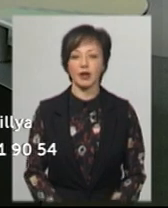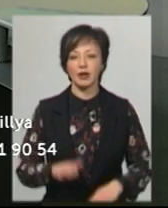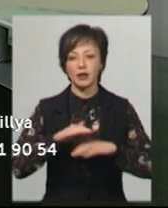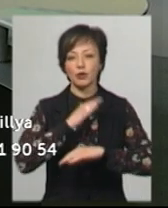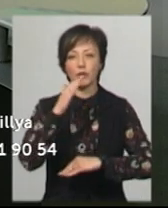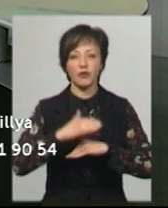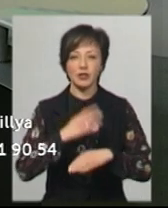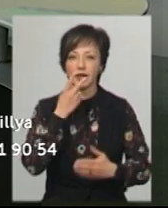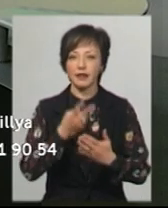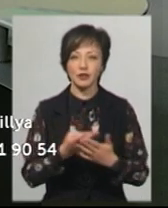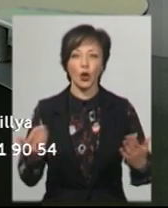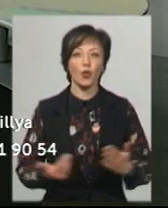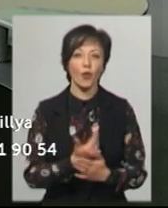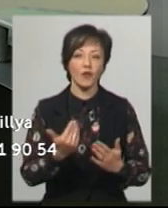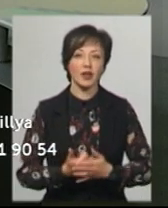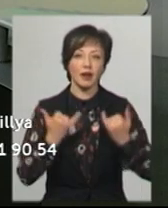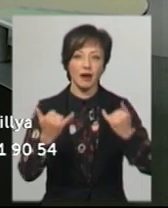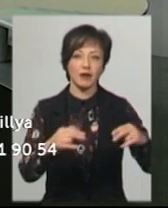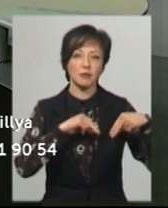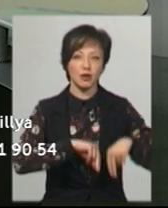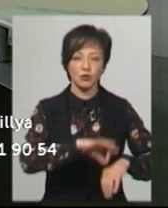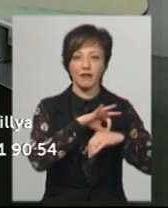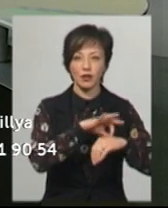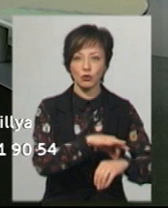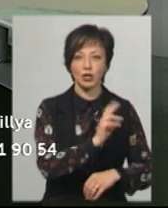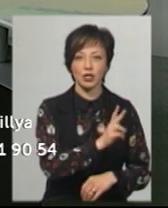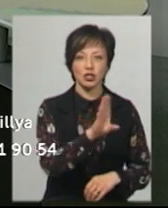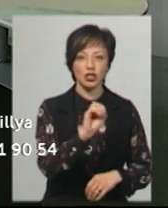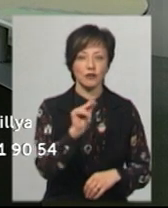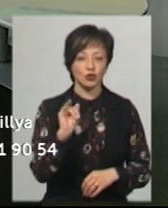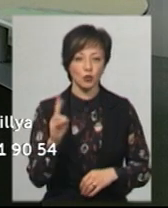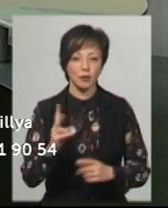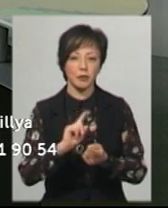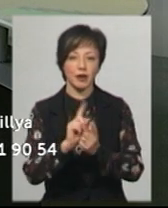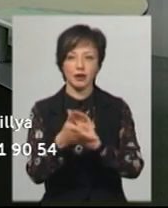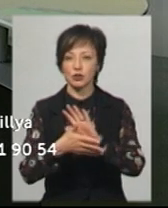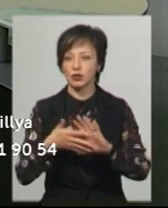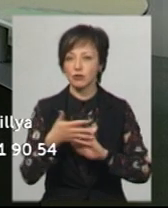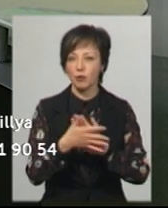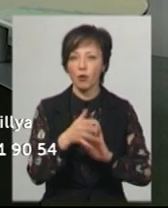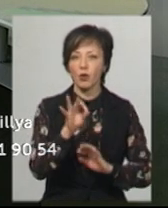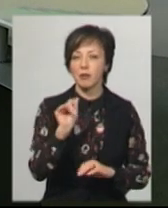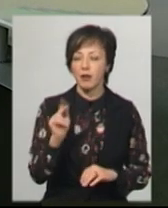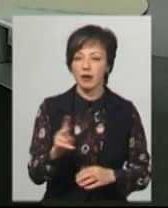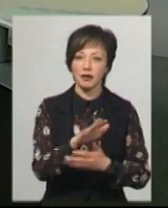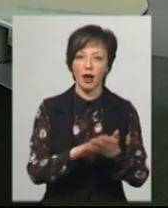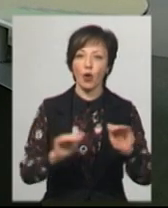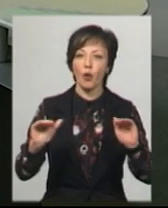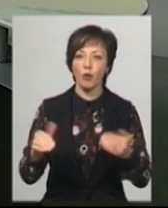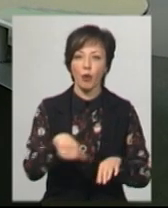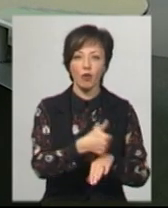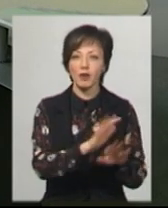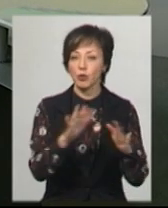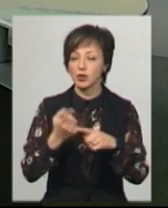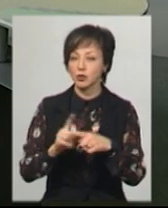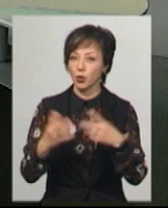Доброго вечора. Ви дивитесь новини. Для вас у студії працює ведуча Катерина Шевчук. На жесту мову перекладає Ольга Рибак. Далі коротко про головні події